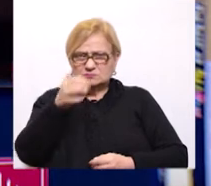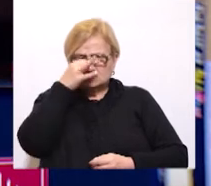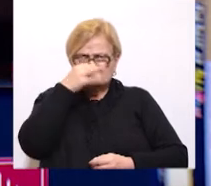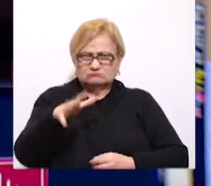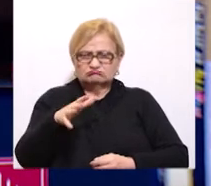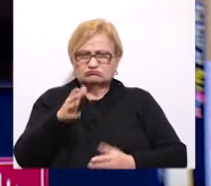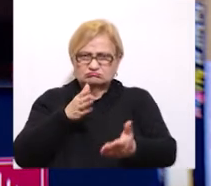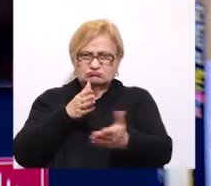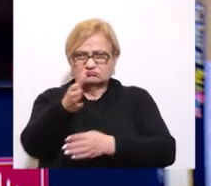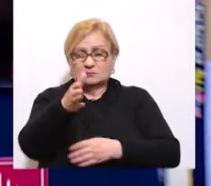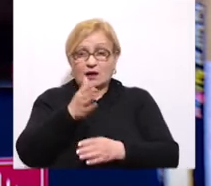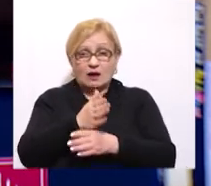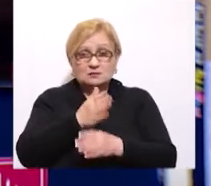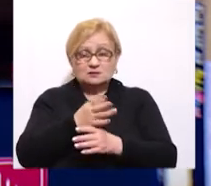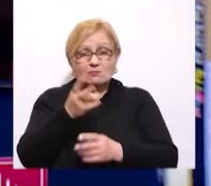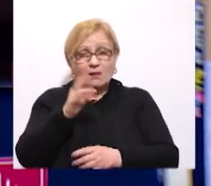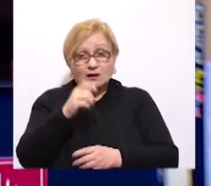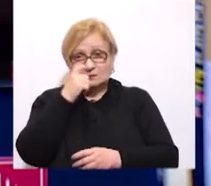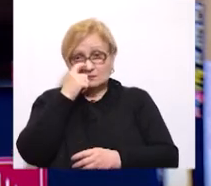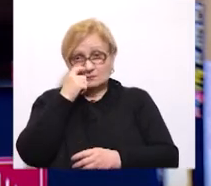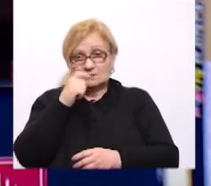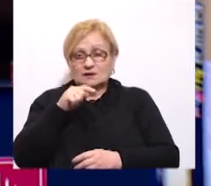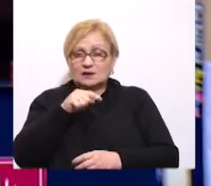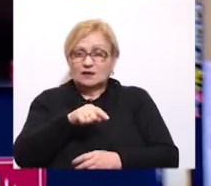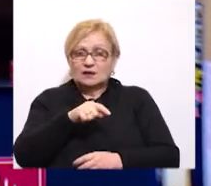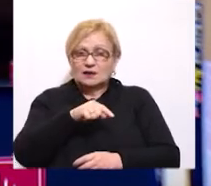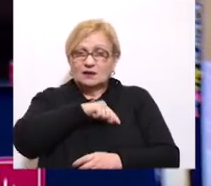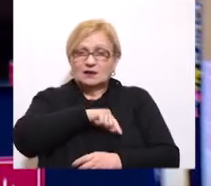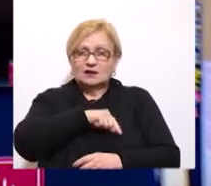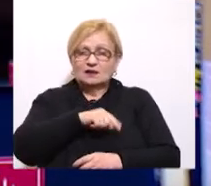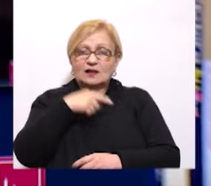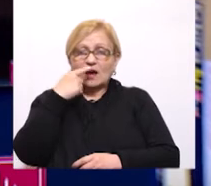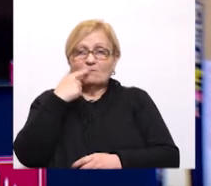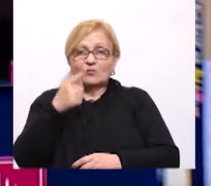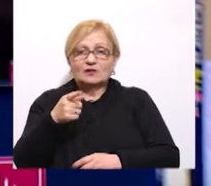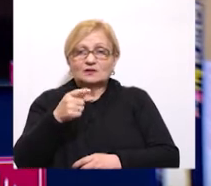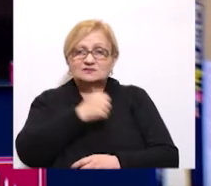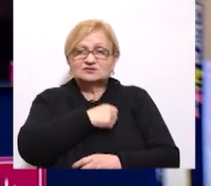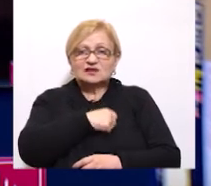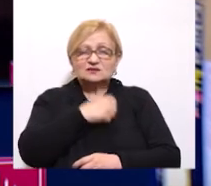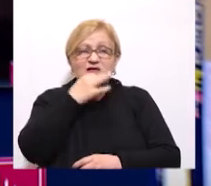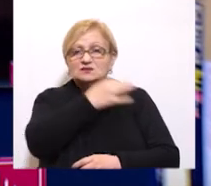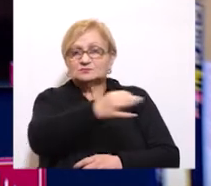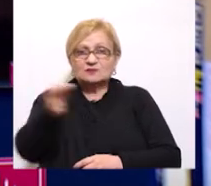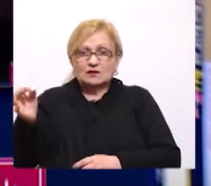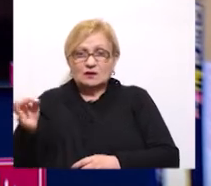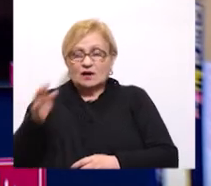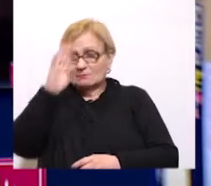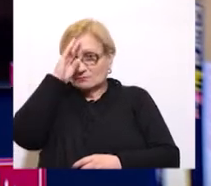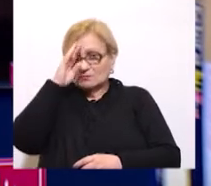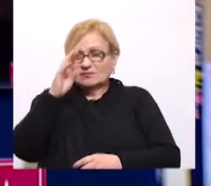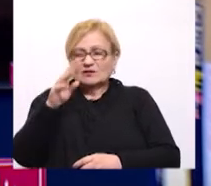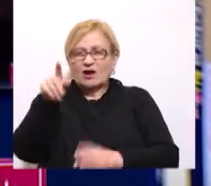ჟინით, შეუვალობით გამოირჩევა. მაგრამ ნახეთ რას ეტყვის თავის ჯარისკაცებს: